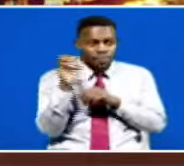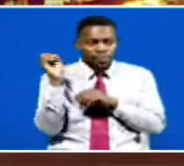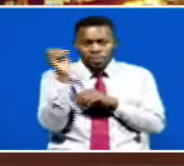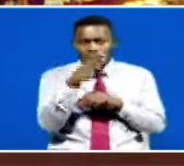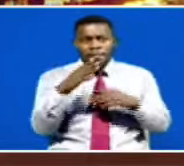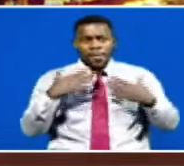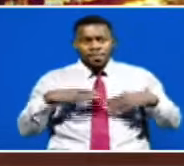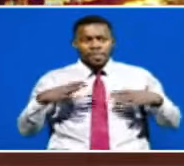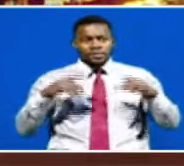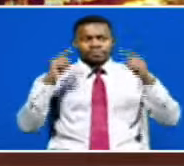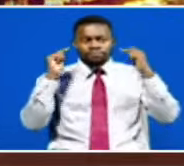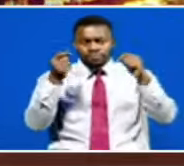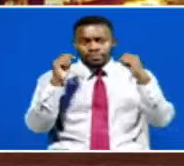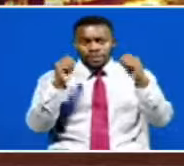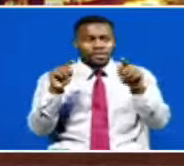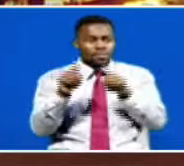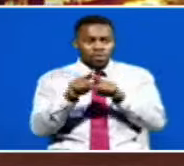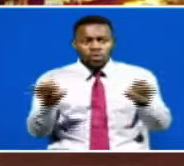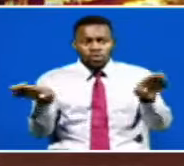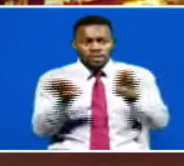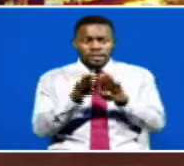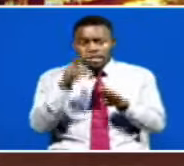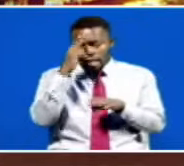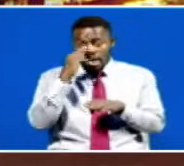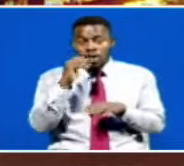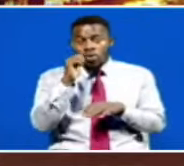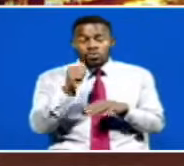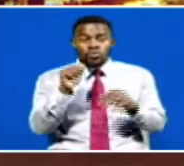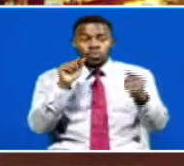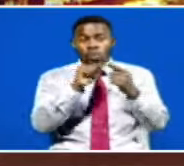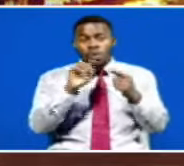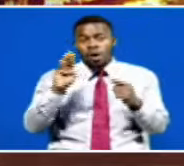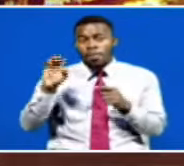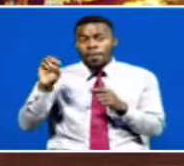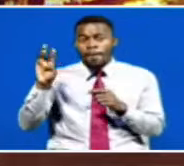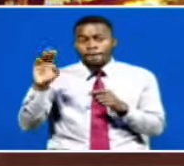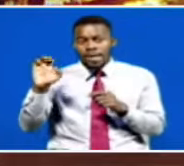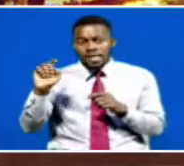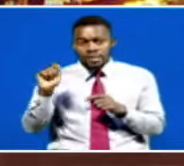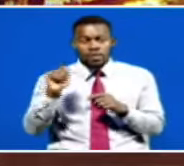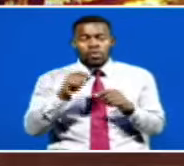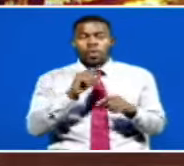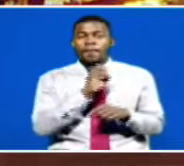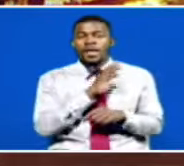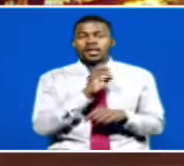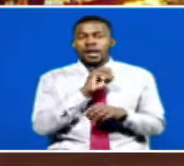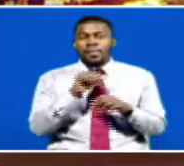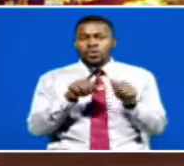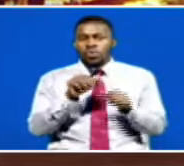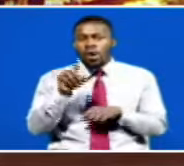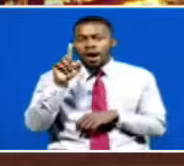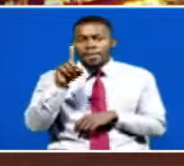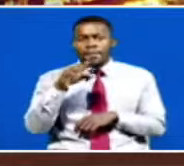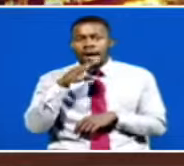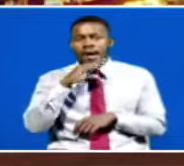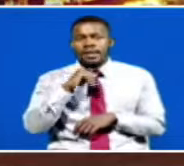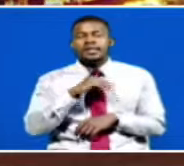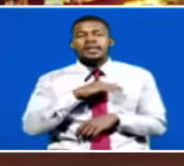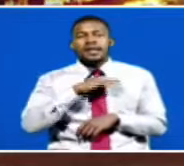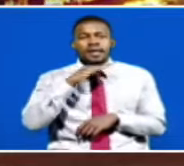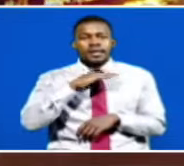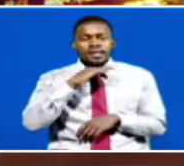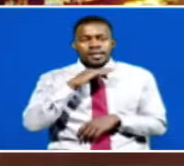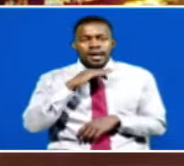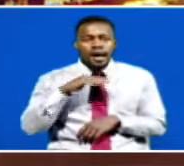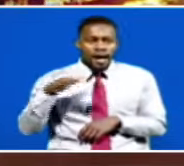waliokuwa wamefunga barabara ya Narok inayoelekea Bomet wakilalamikia kifo cha kijana mmoja ambaye alidaiwa kuuawa na wahalifu